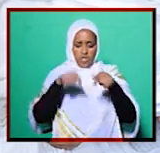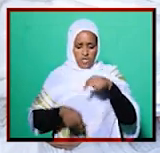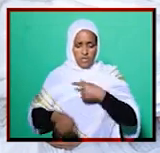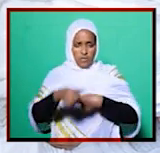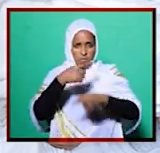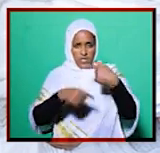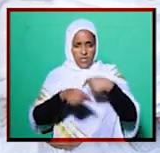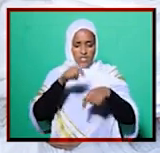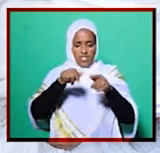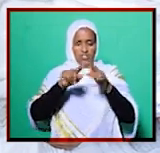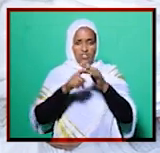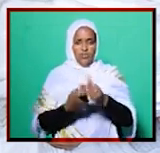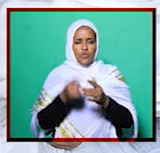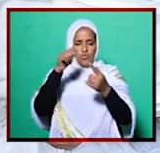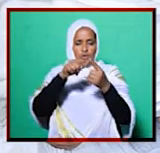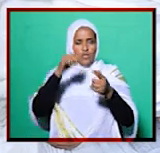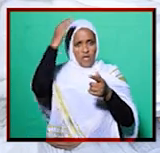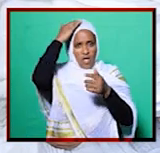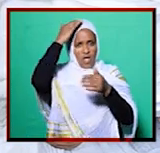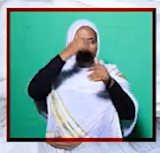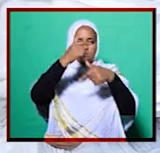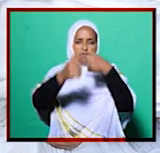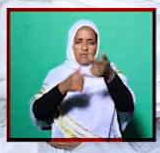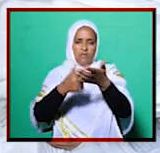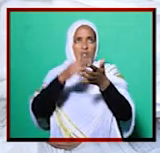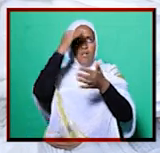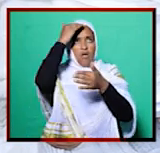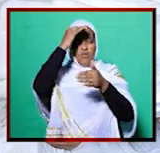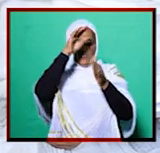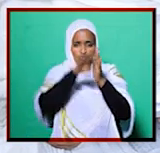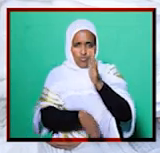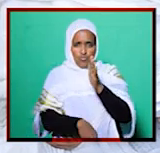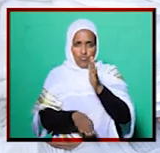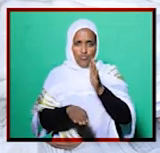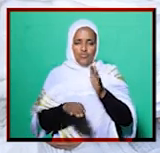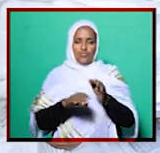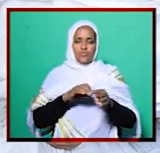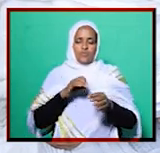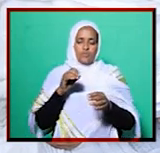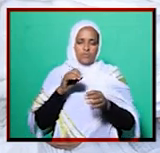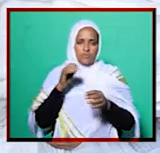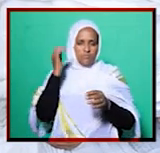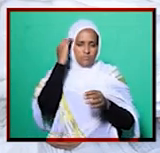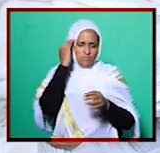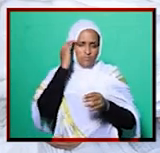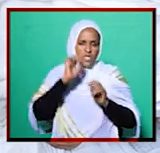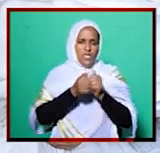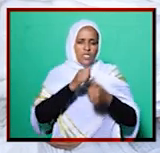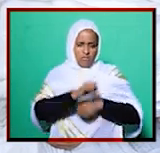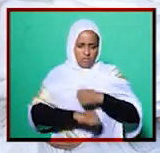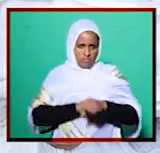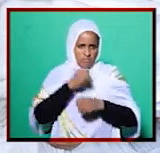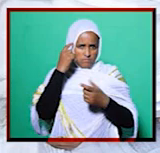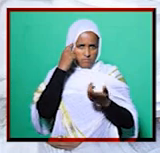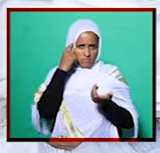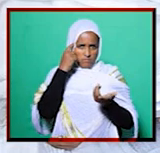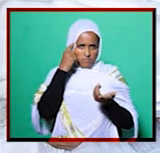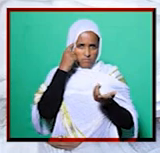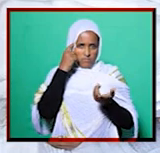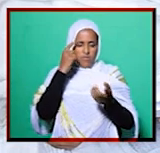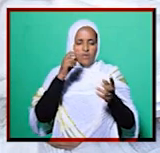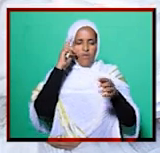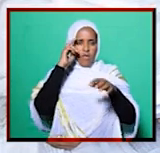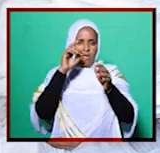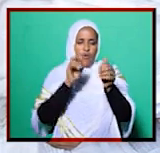ከራስ ጀምረህ ወደ እግር ትመጣለህ፣ ከግር ጀምረህ ወደ ራስ ትሄዳለህ። ራሱ ከጎደለም ያለ ጭንቅላት እንዴት አርገ ማሰብ ትችላለህ? እግር